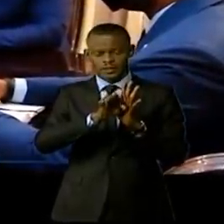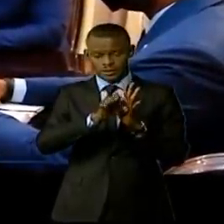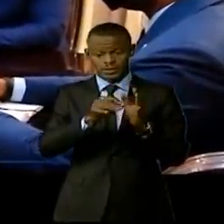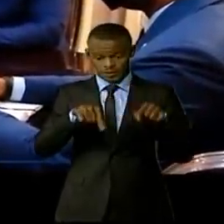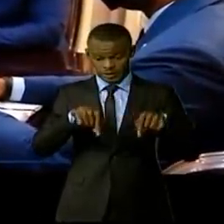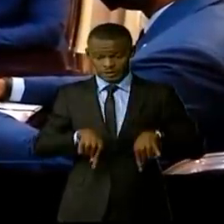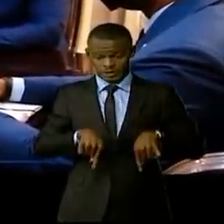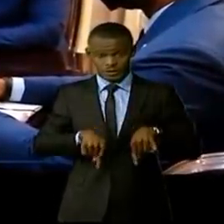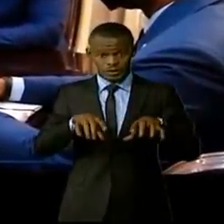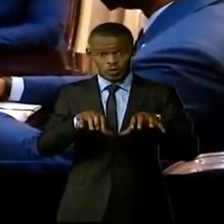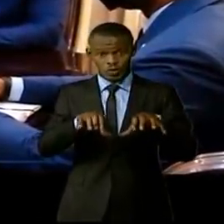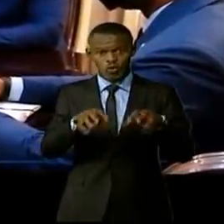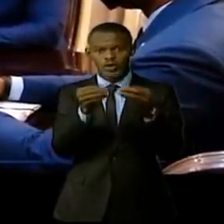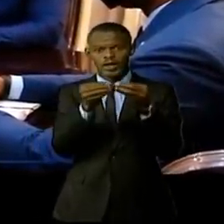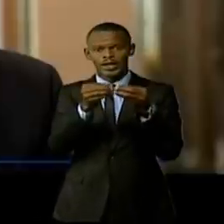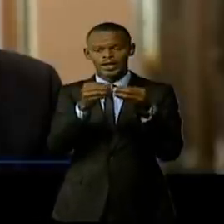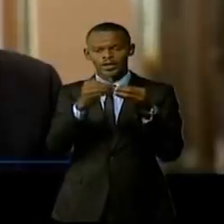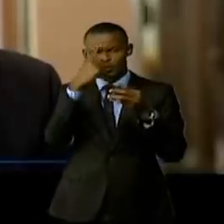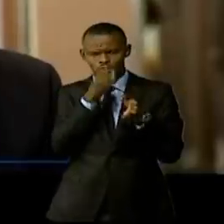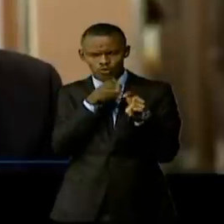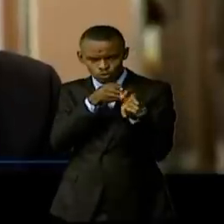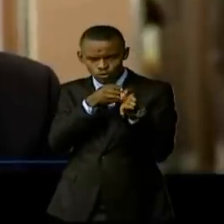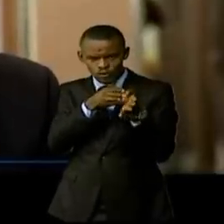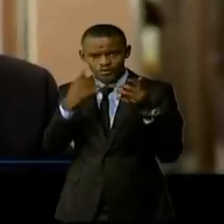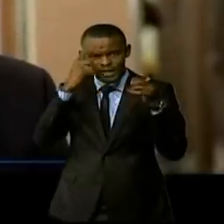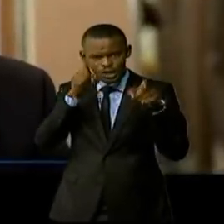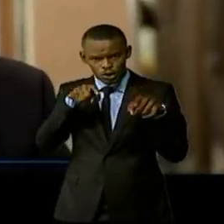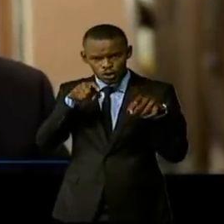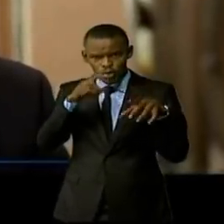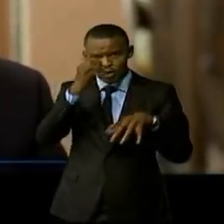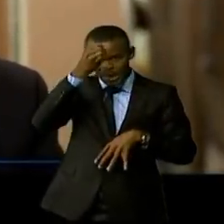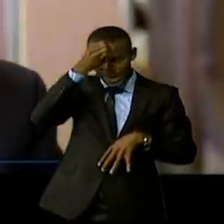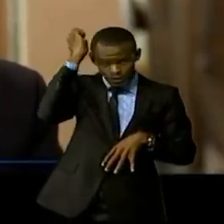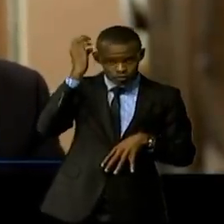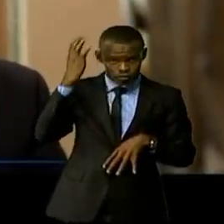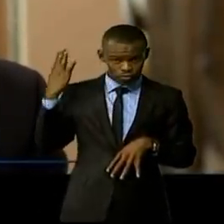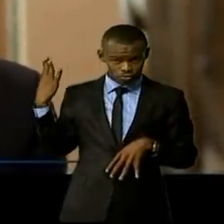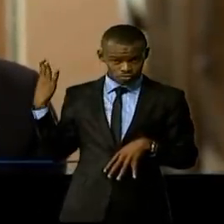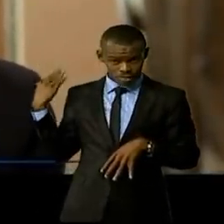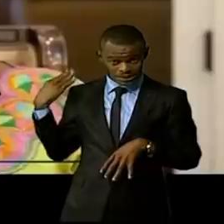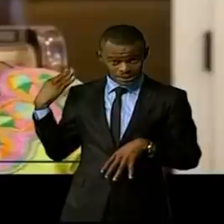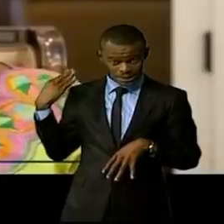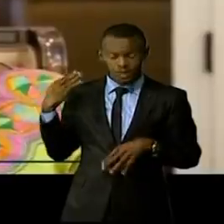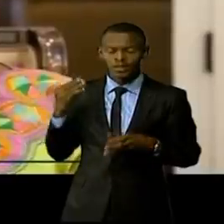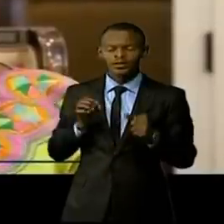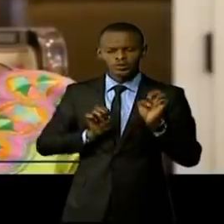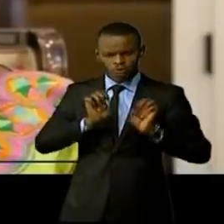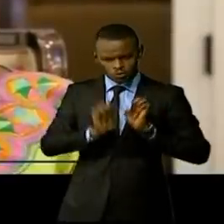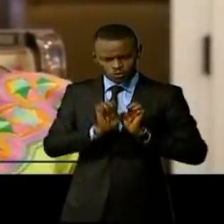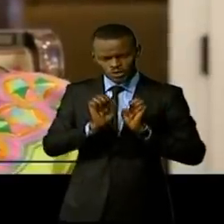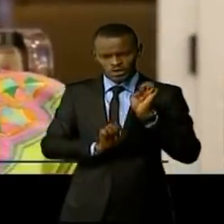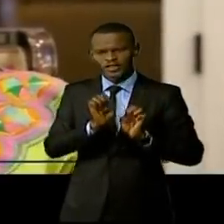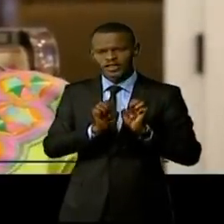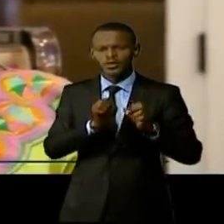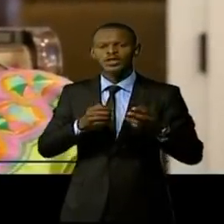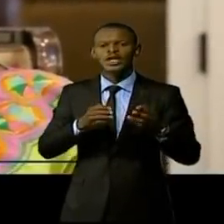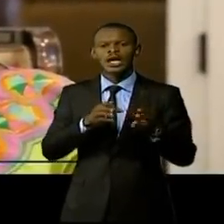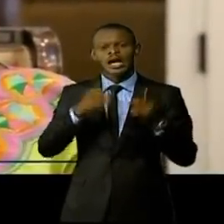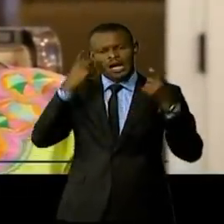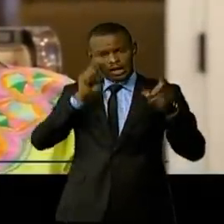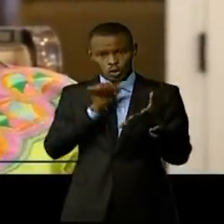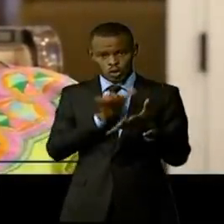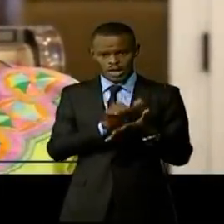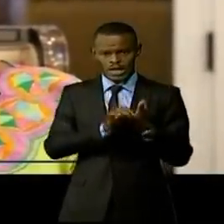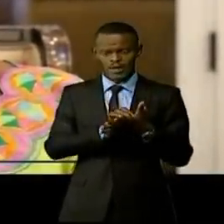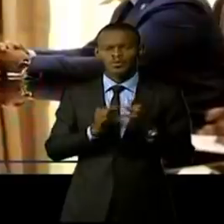Abeba. L'envoyé spécial du secrétaire général des Nations Unies dans le Grand Lac Wang Xia d'accompagner la représentante spéciale du